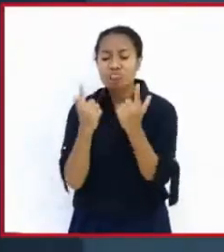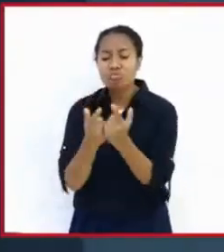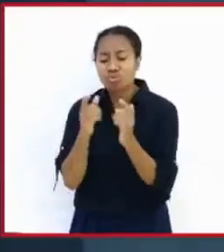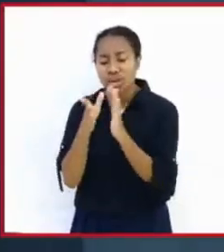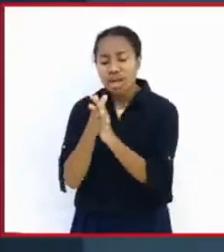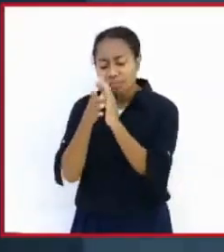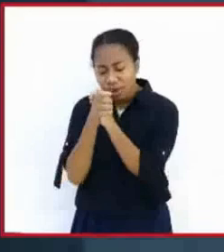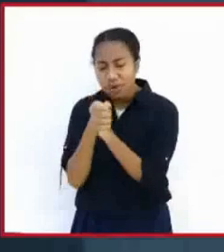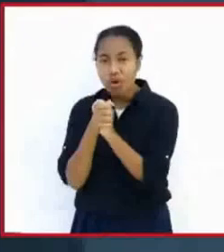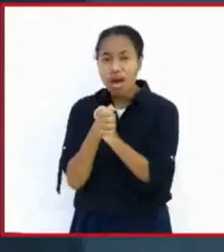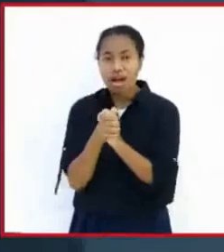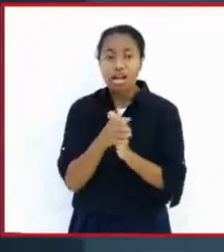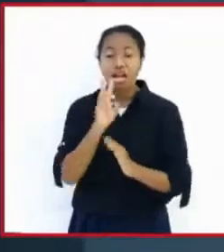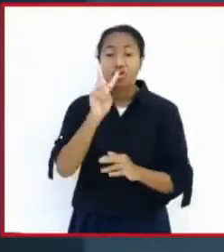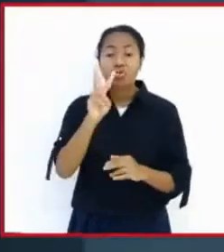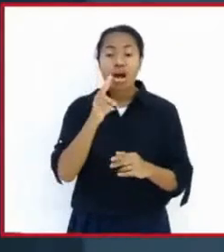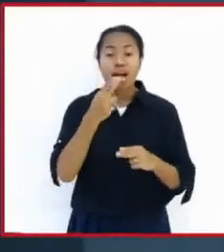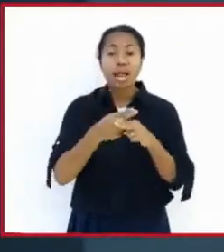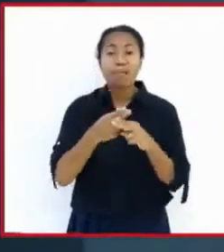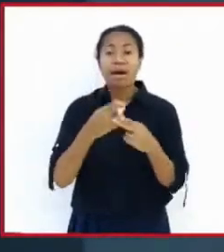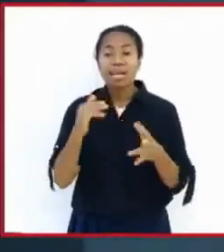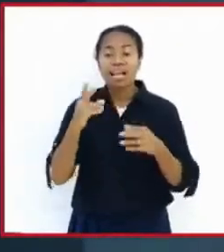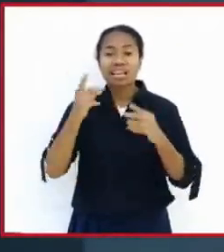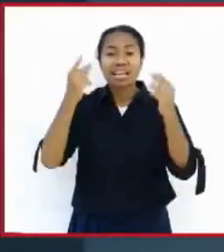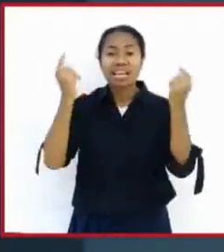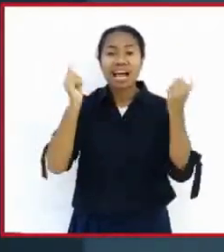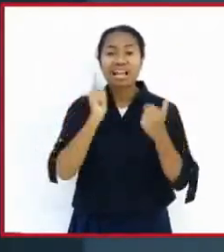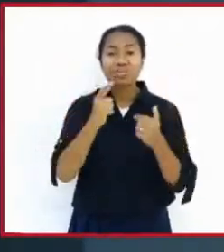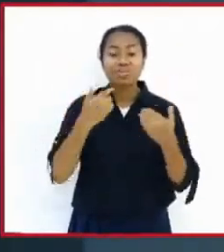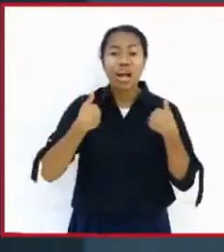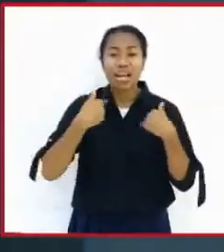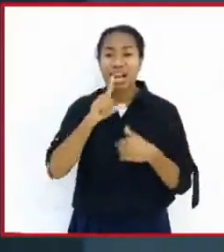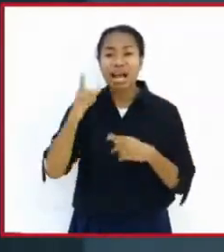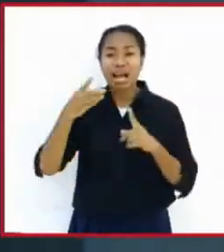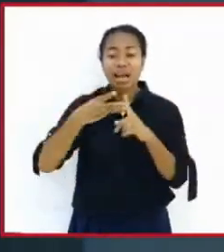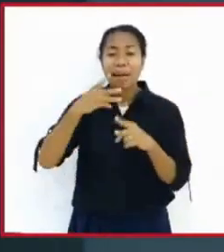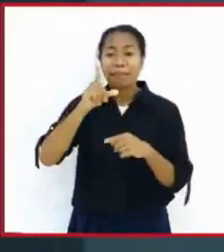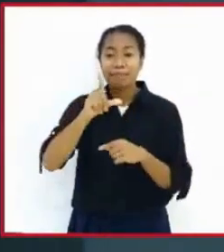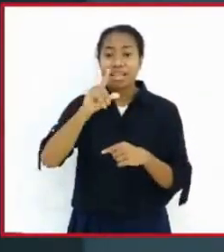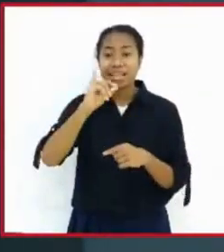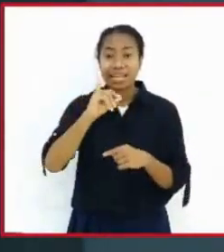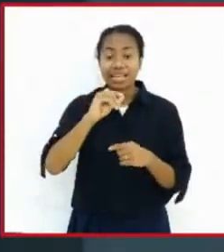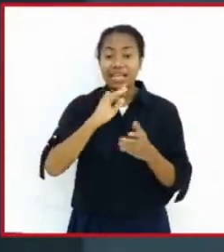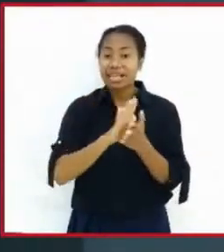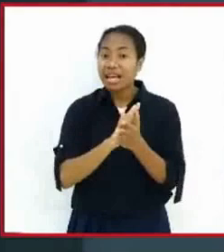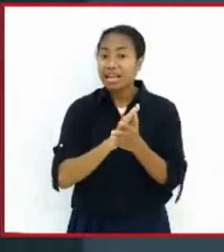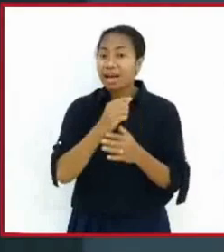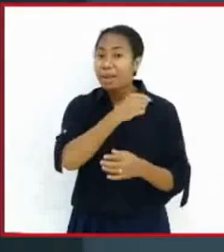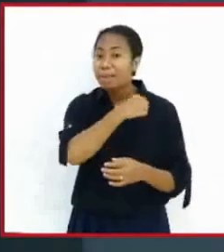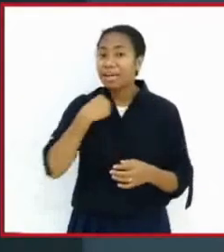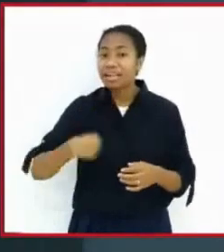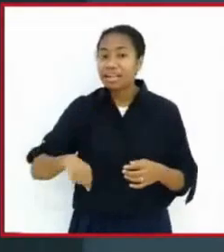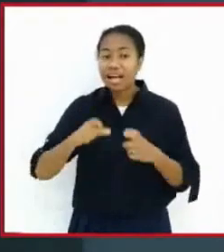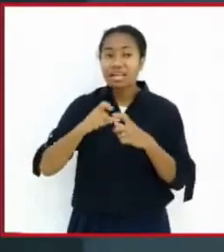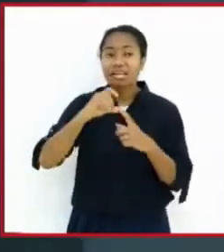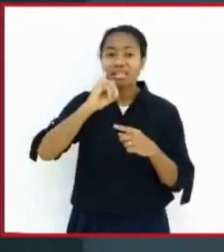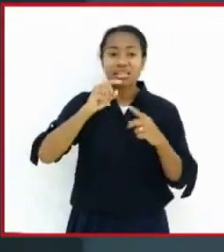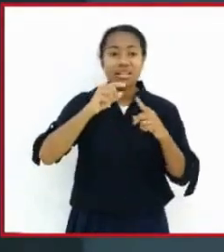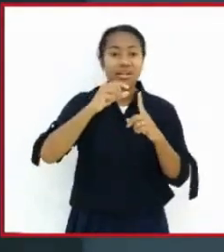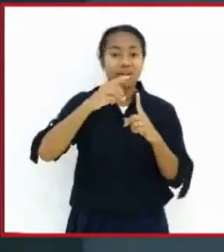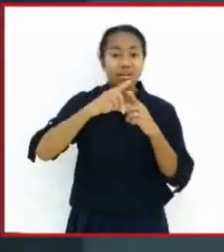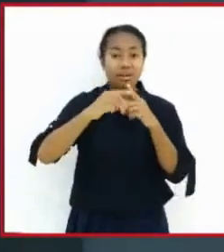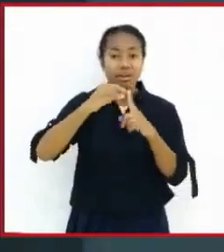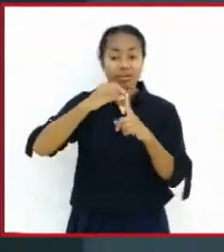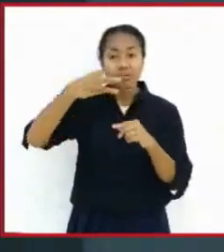dua nama terkenal yang masuk dalam buku doa dari susuan itu lebih m dan juga pendeta Stephen Tong